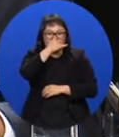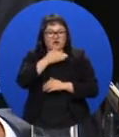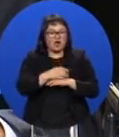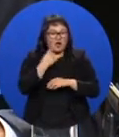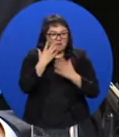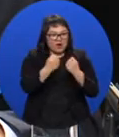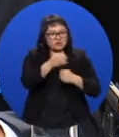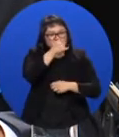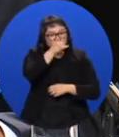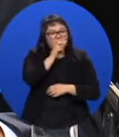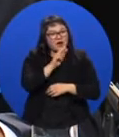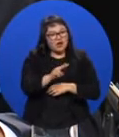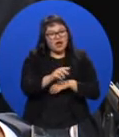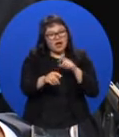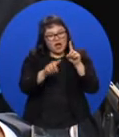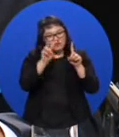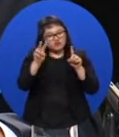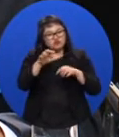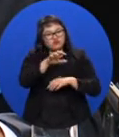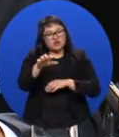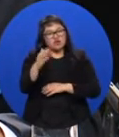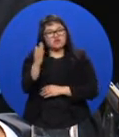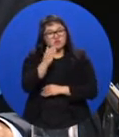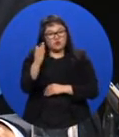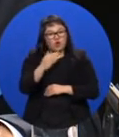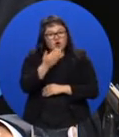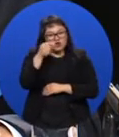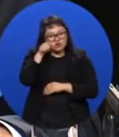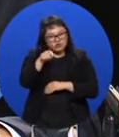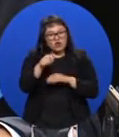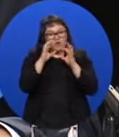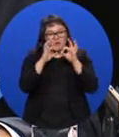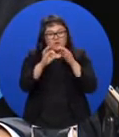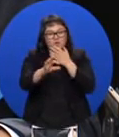많이 있어봐야 한두 군데인데 그러다 보면 우리